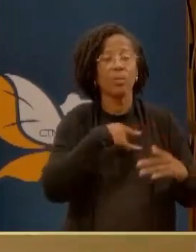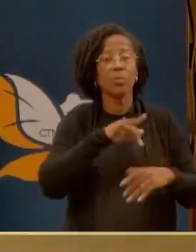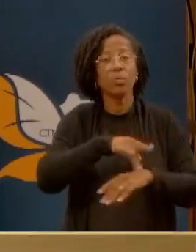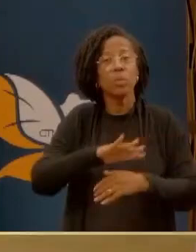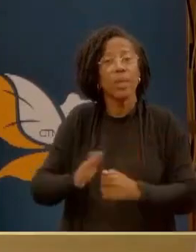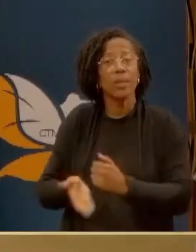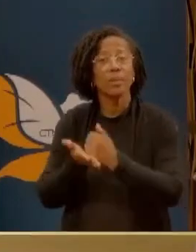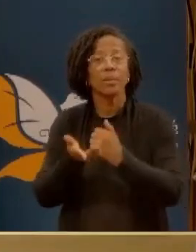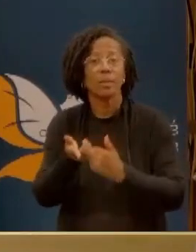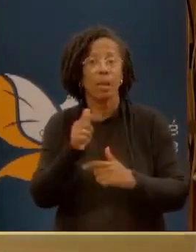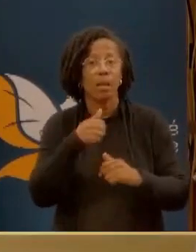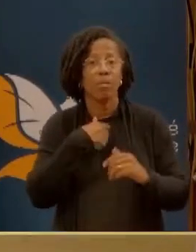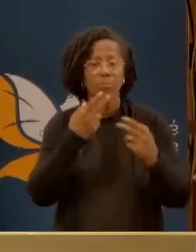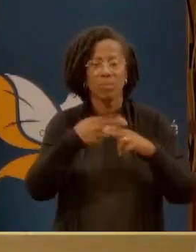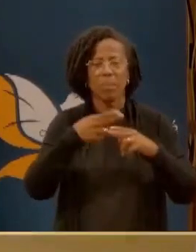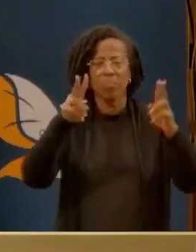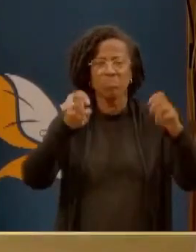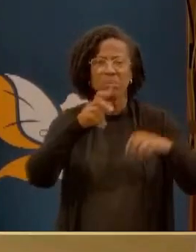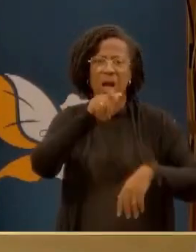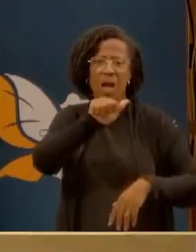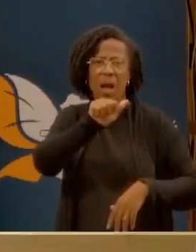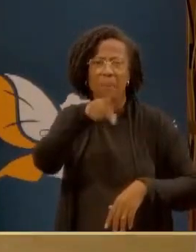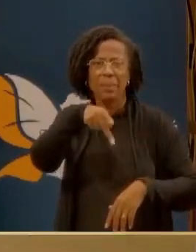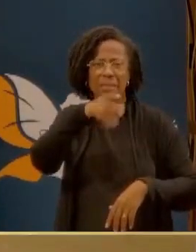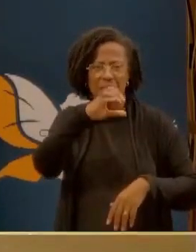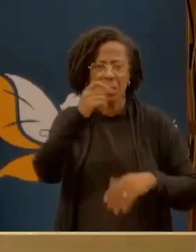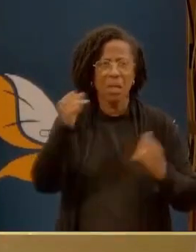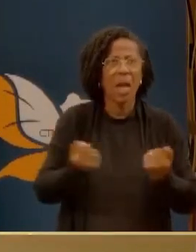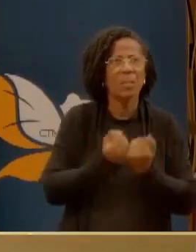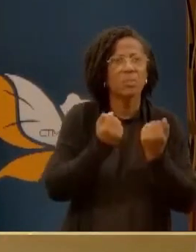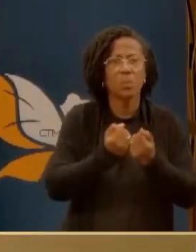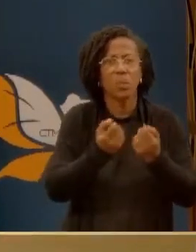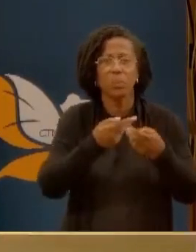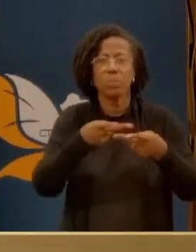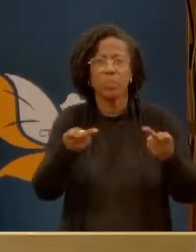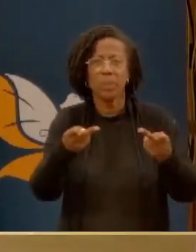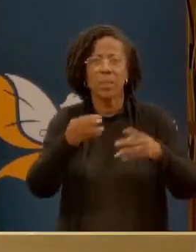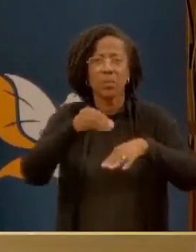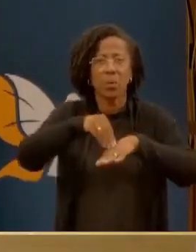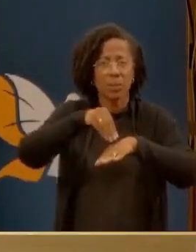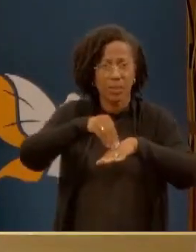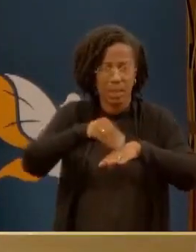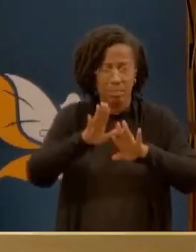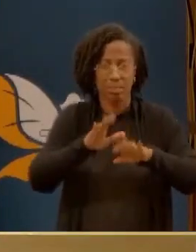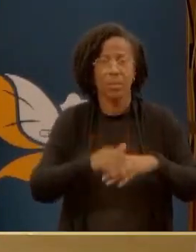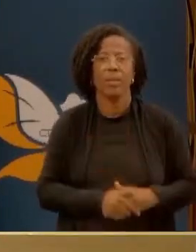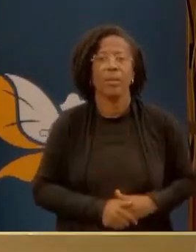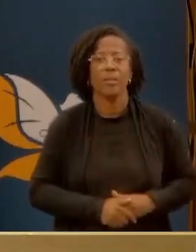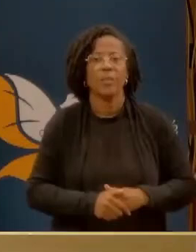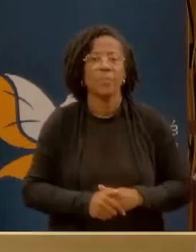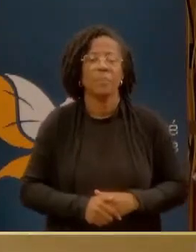le cabinet APC, Action publique et conseil.